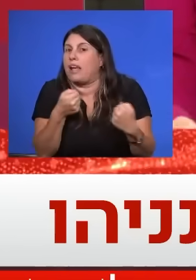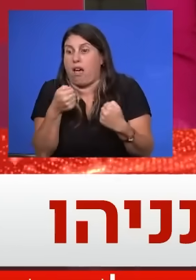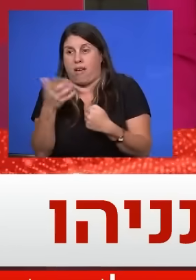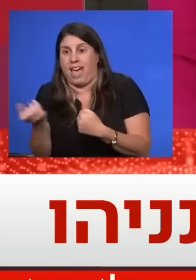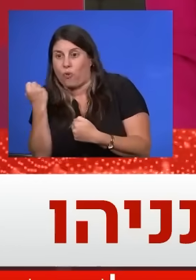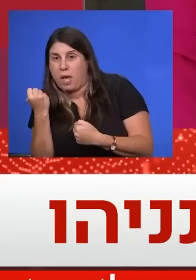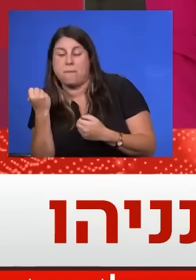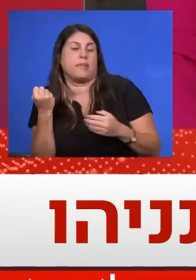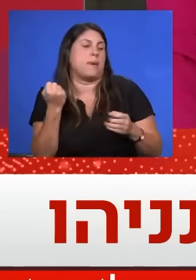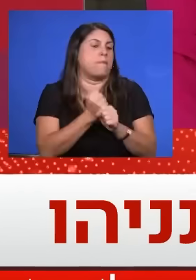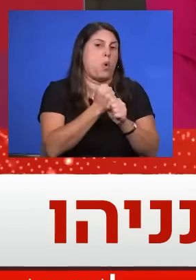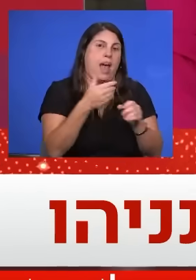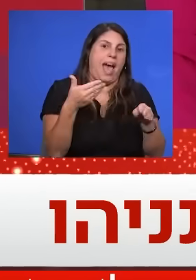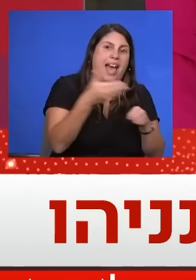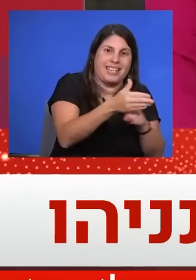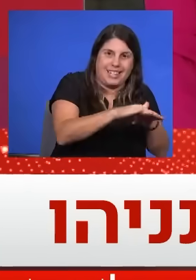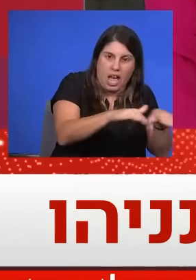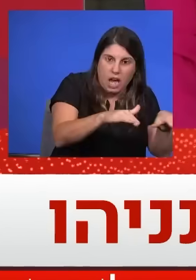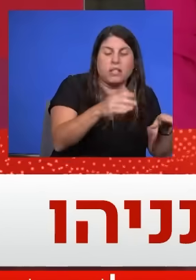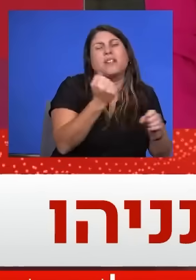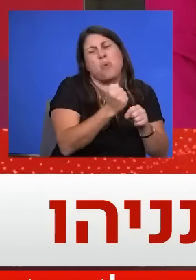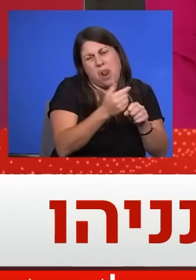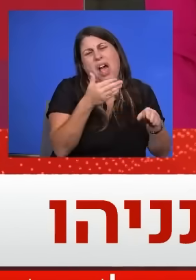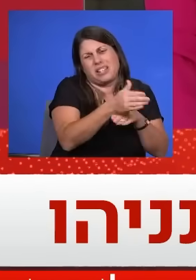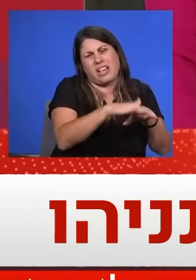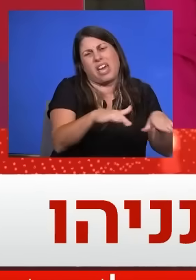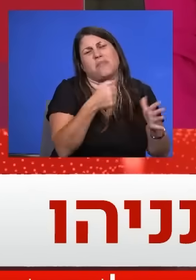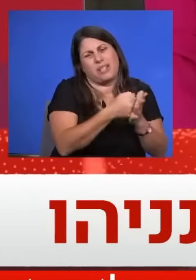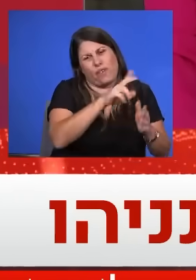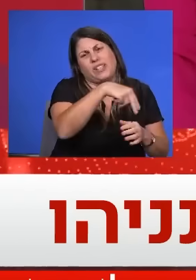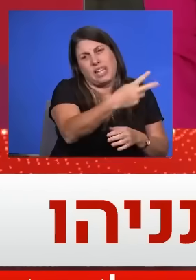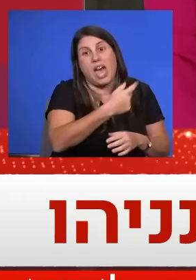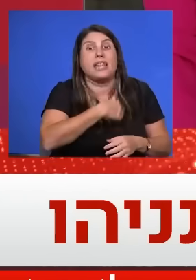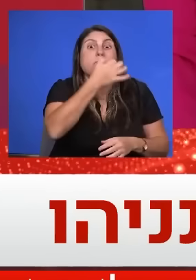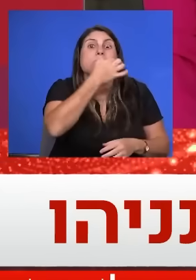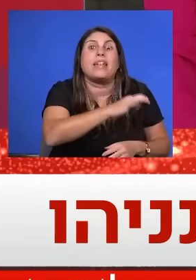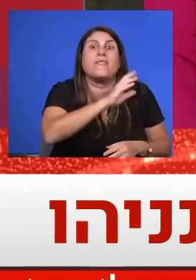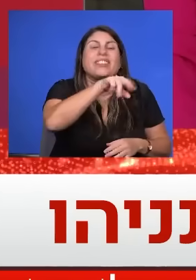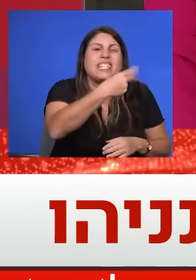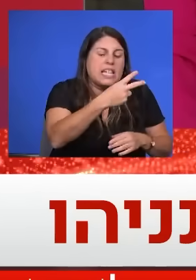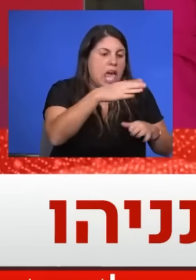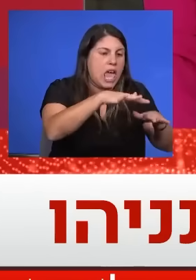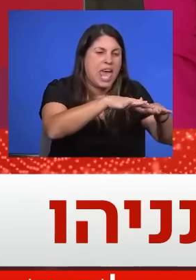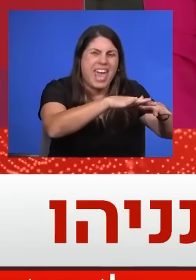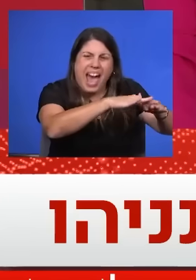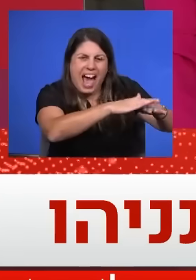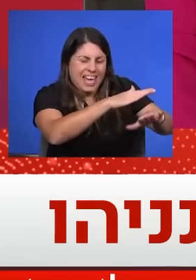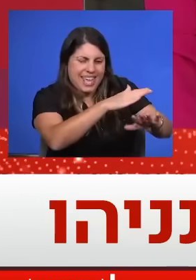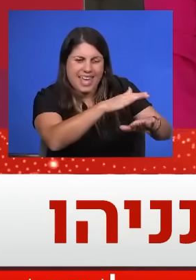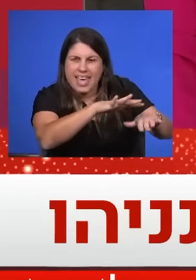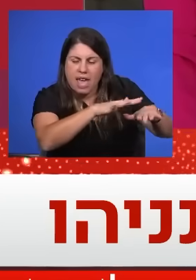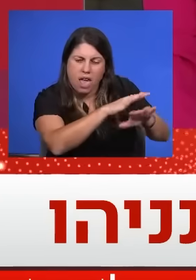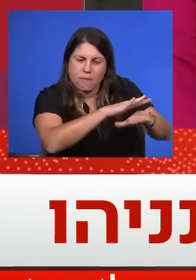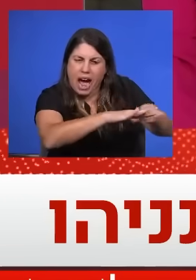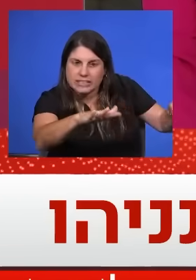קרקעית כנראה בסוף תהיה, אבל אני מעדיף שהיא תהיה על חצץ ולא בתוך סמטאות של בתים עם מלכודים. כן.